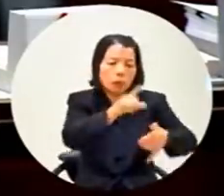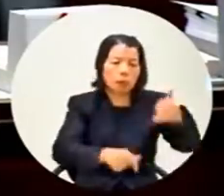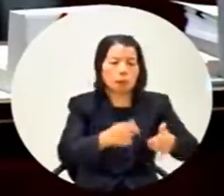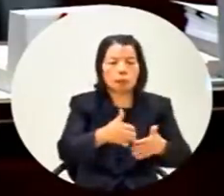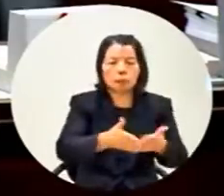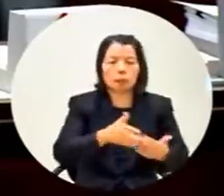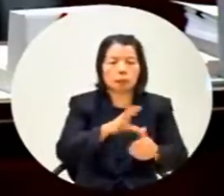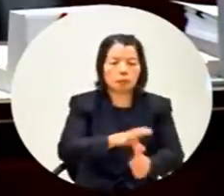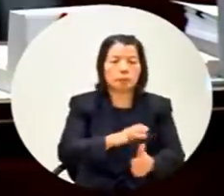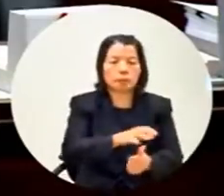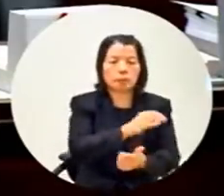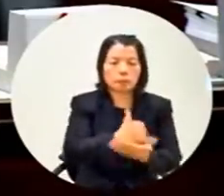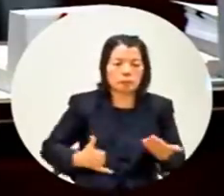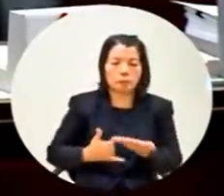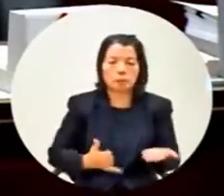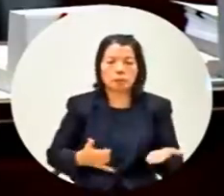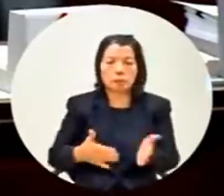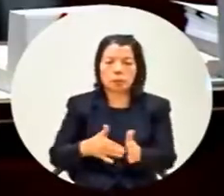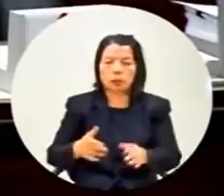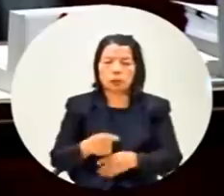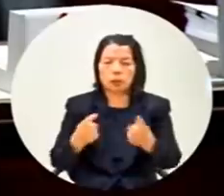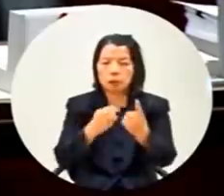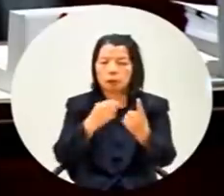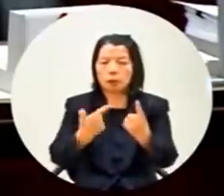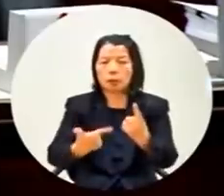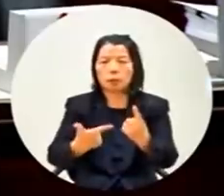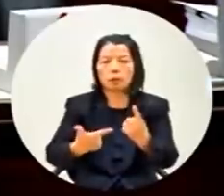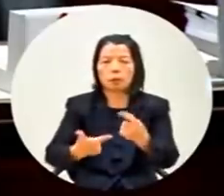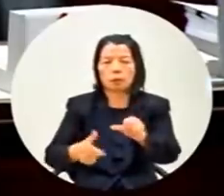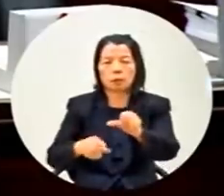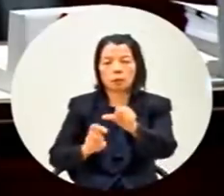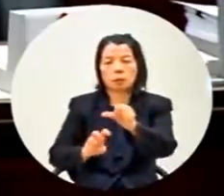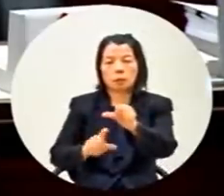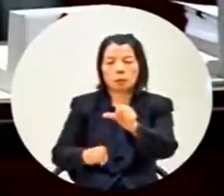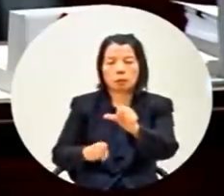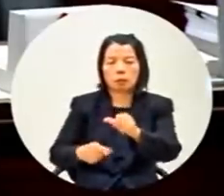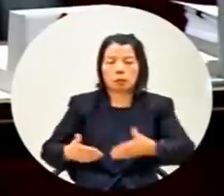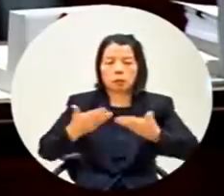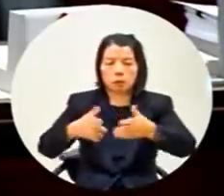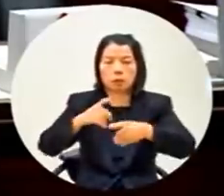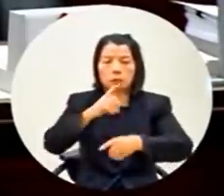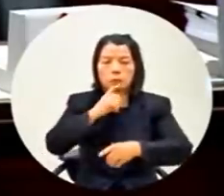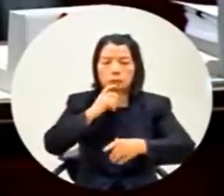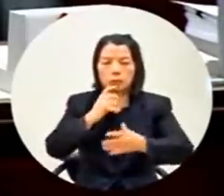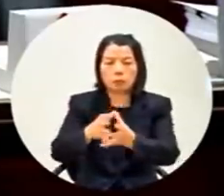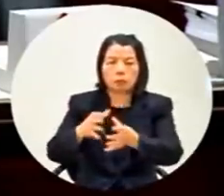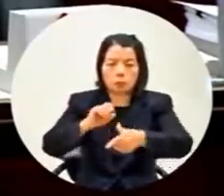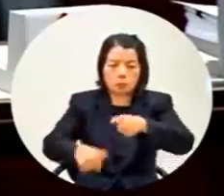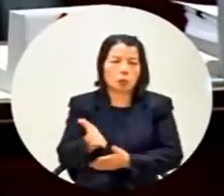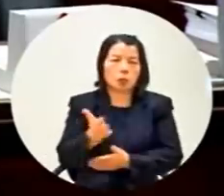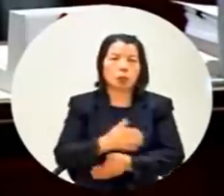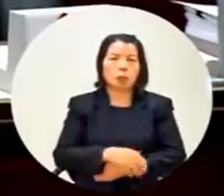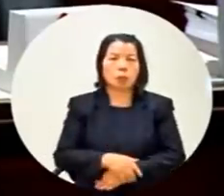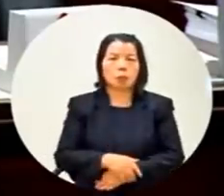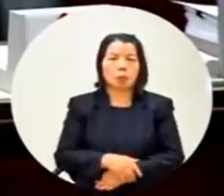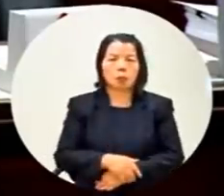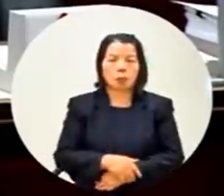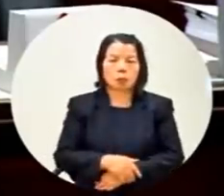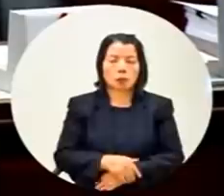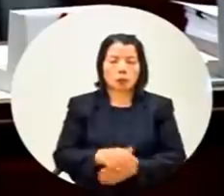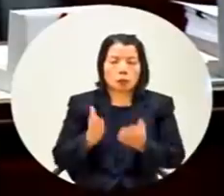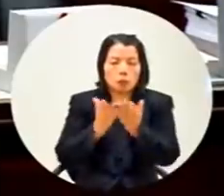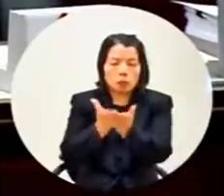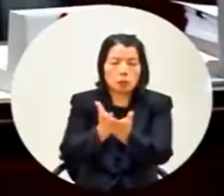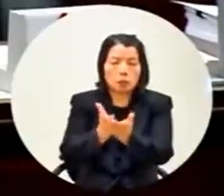有106年的5月31号庆富集团顺利得到略雷舰